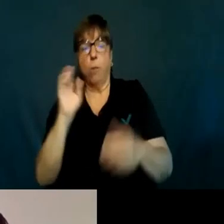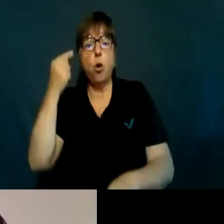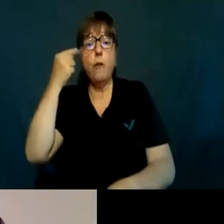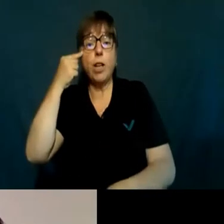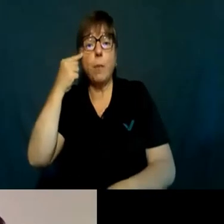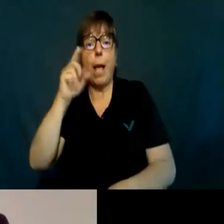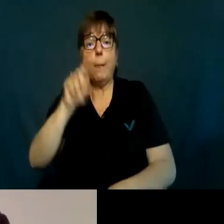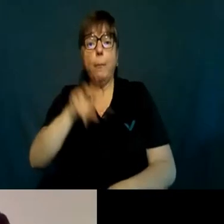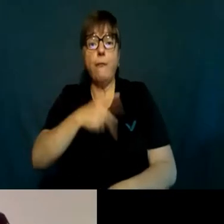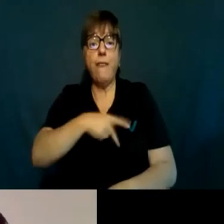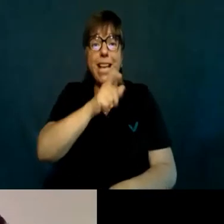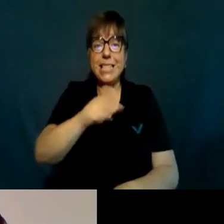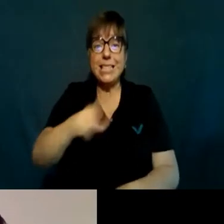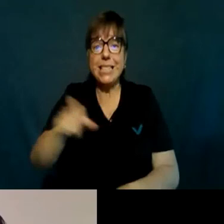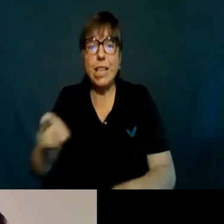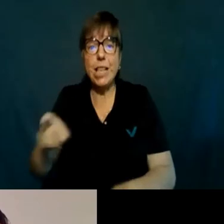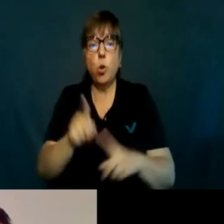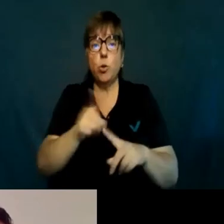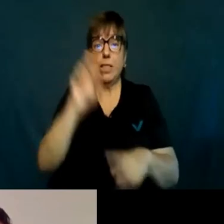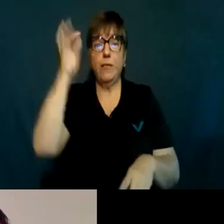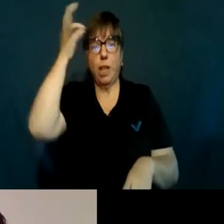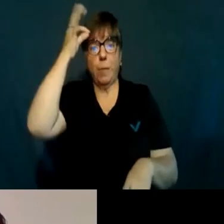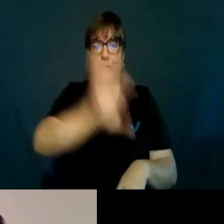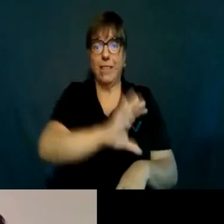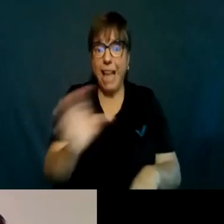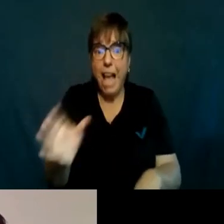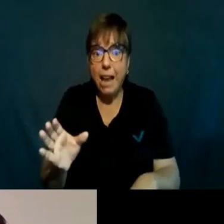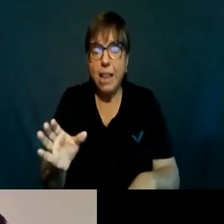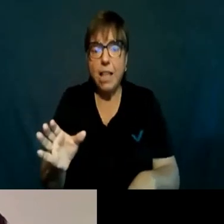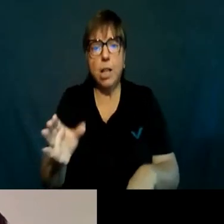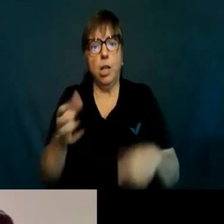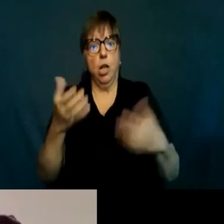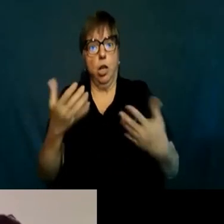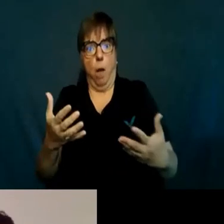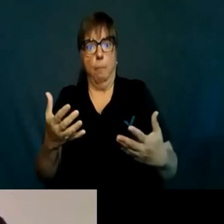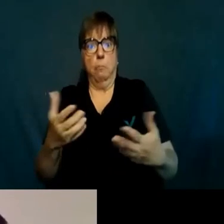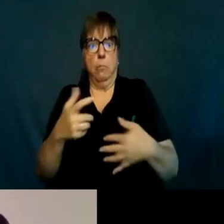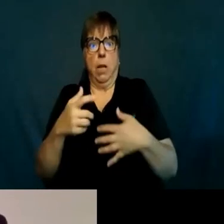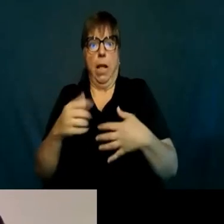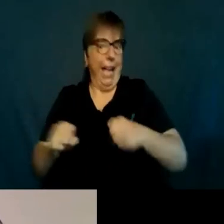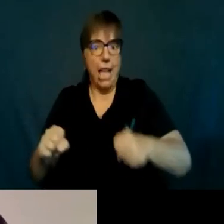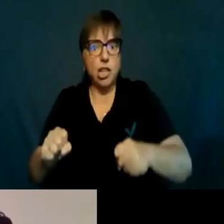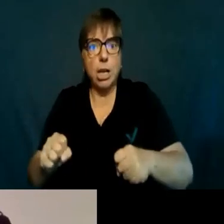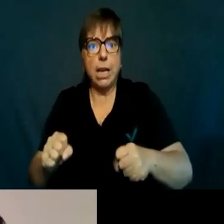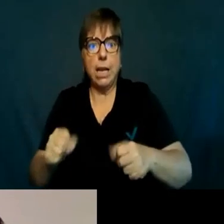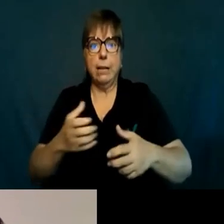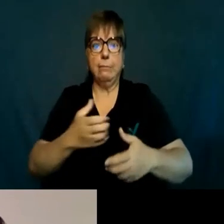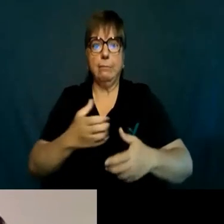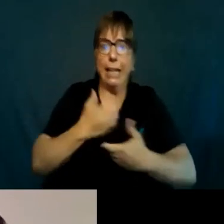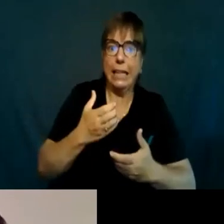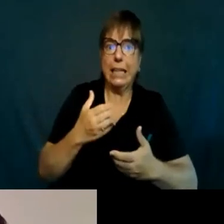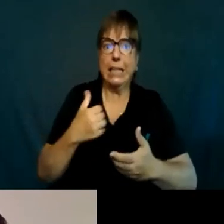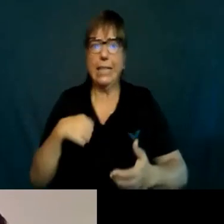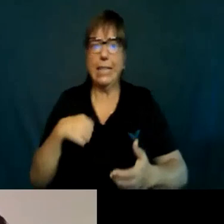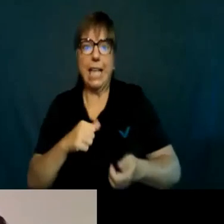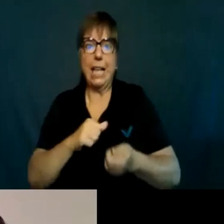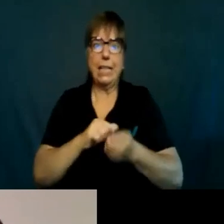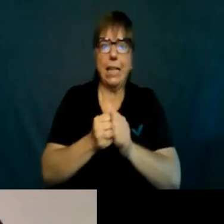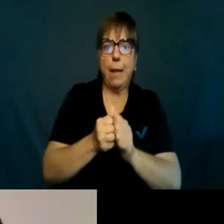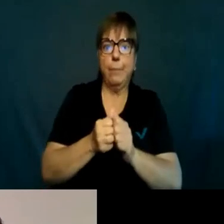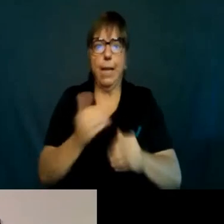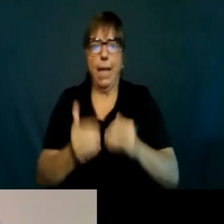fédérals, ont tendance à… ont eu tendance à réagir face à la crise, essayer de s'adapter au fur et à mesure.